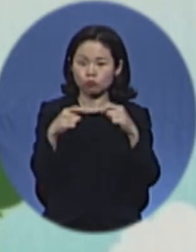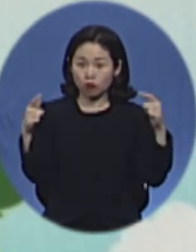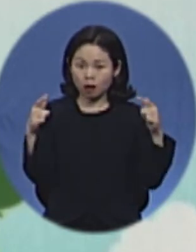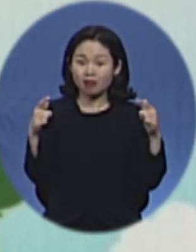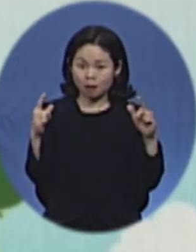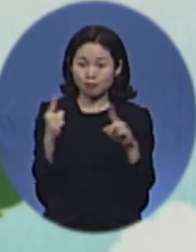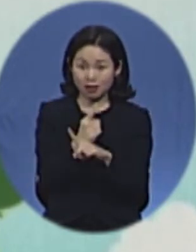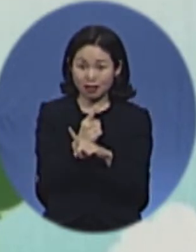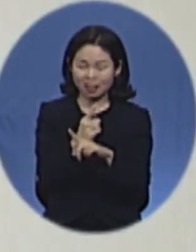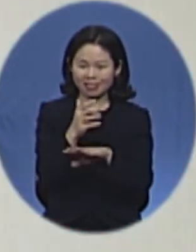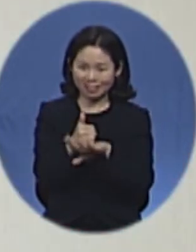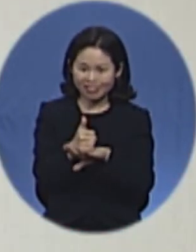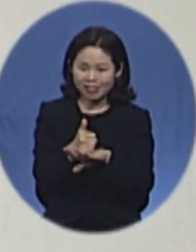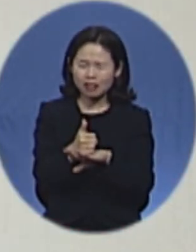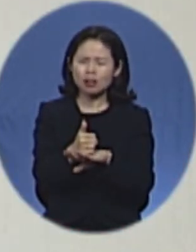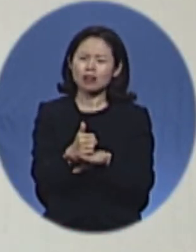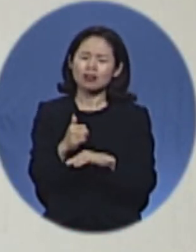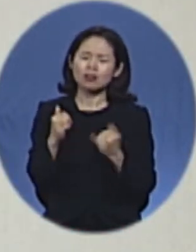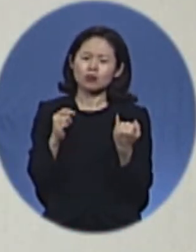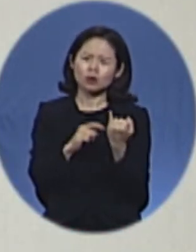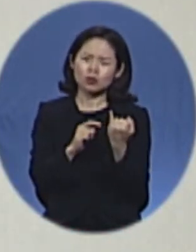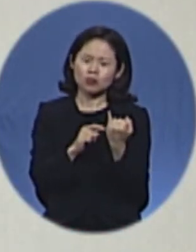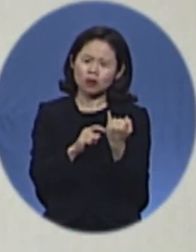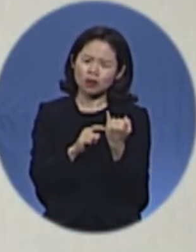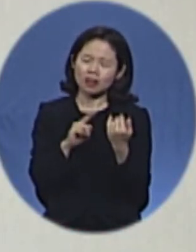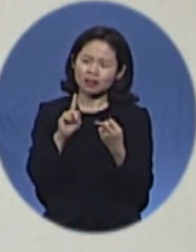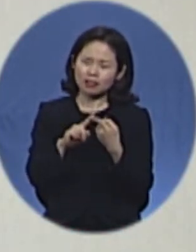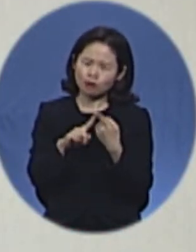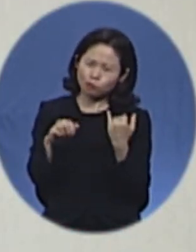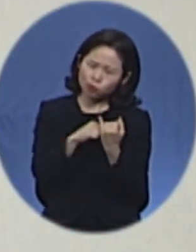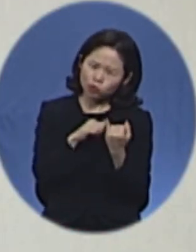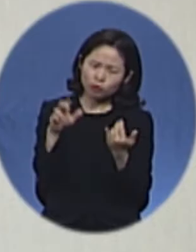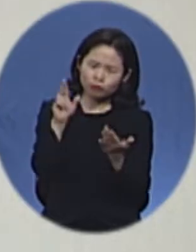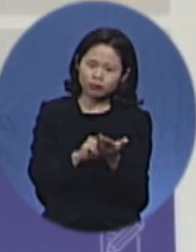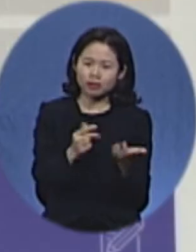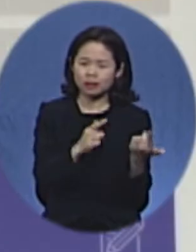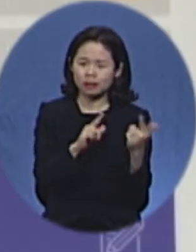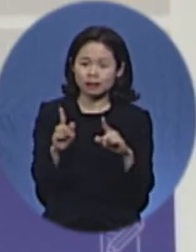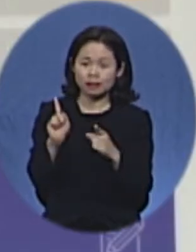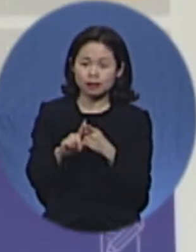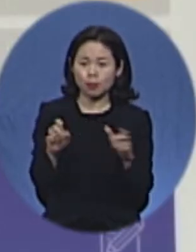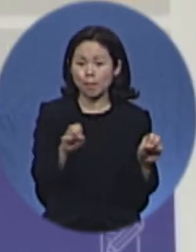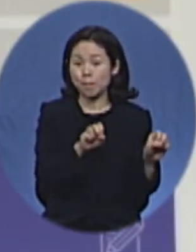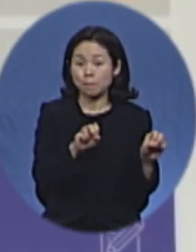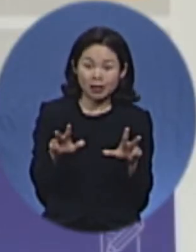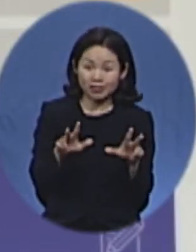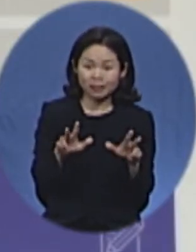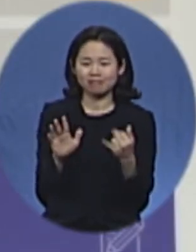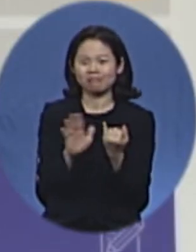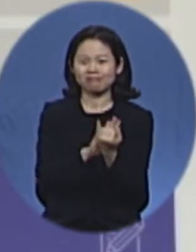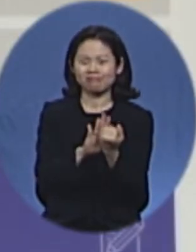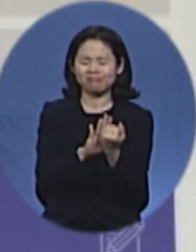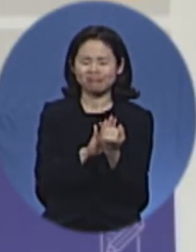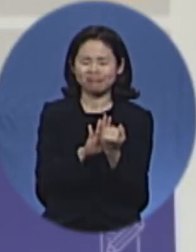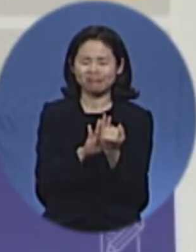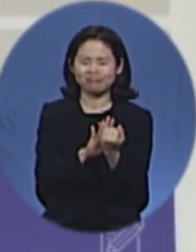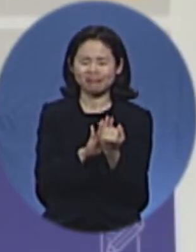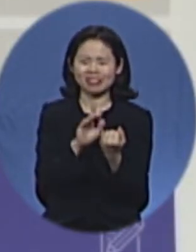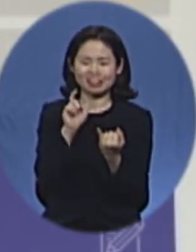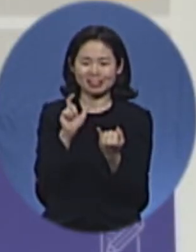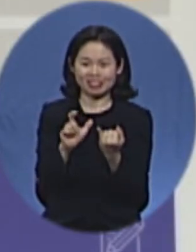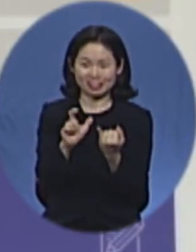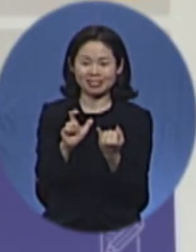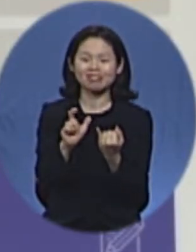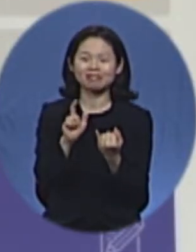계기로 최근 새롭게 대두되는 여성에 대한 각종 폭력 문제에 대해 신속한 대응과 지원을 강화한다는